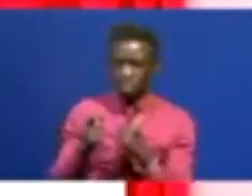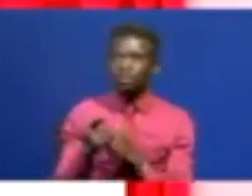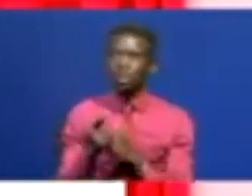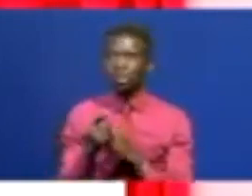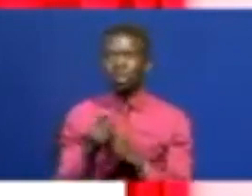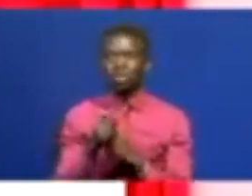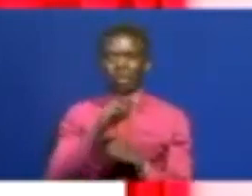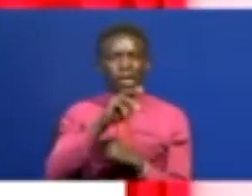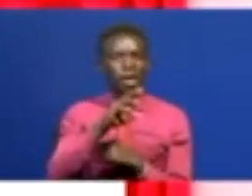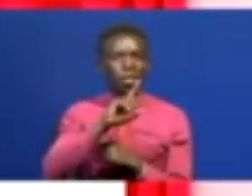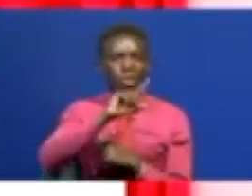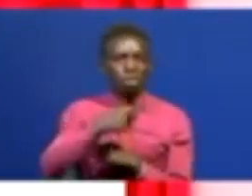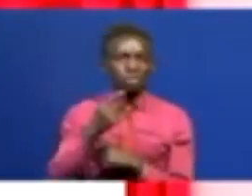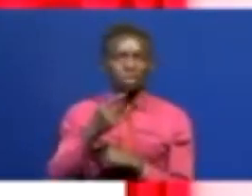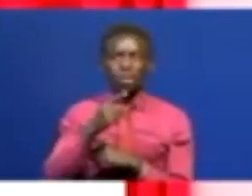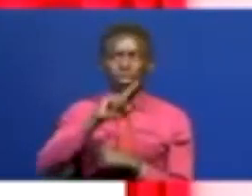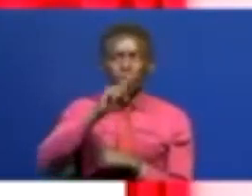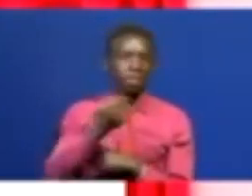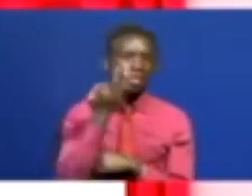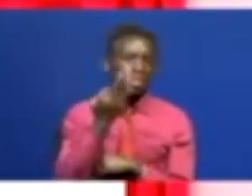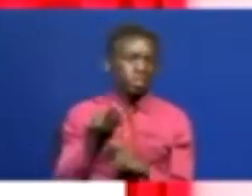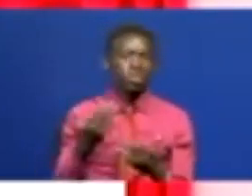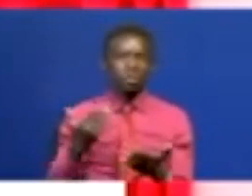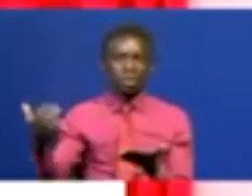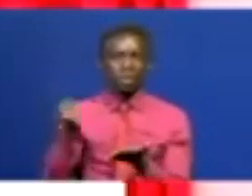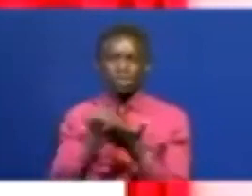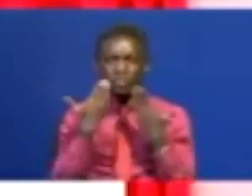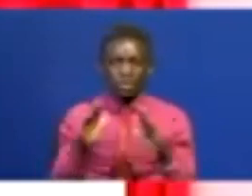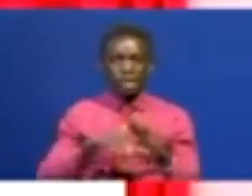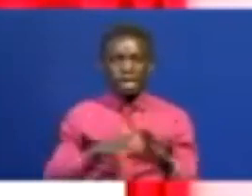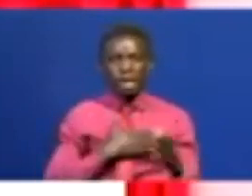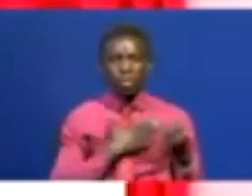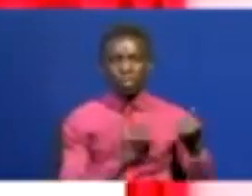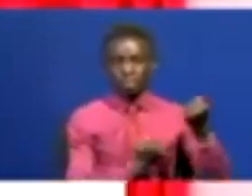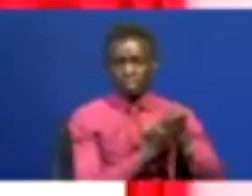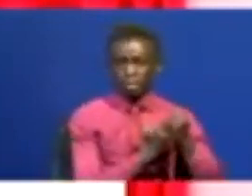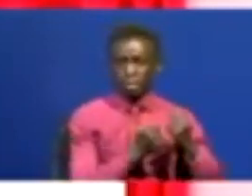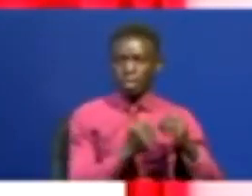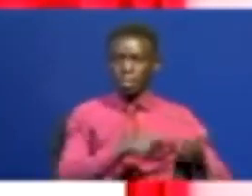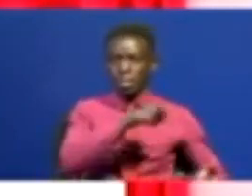tutawaajiri. Tumeshaajiri 1,300 katika supplementary budget ambayo tulifanya wakati tumeingia.